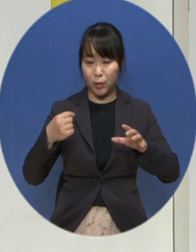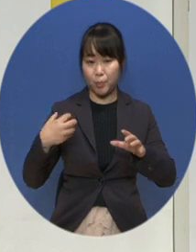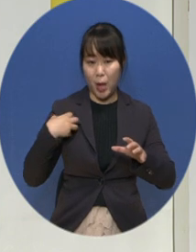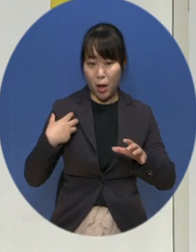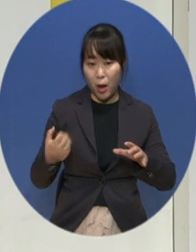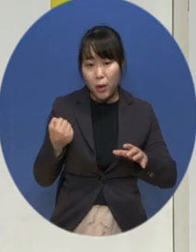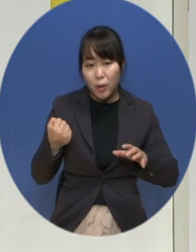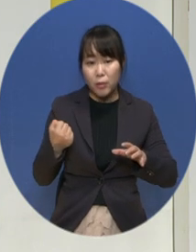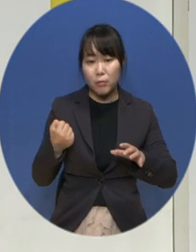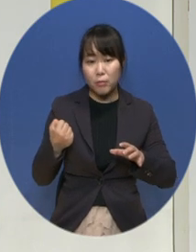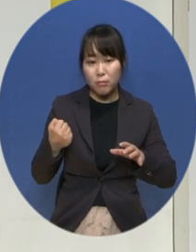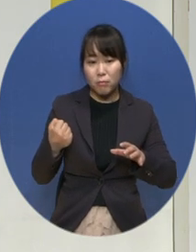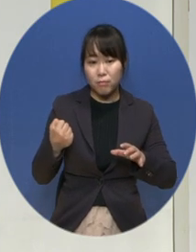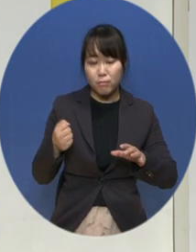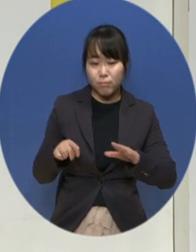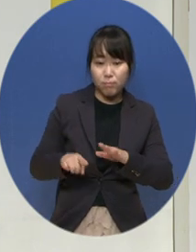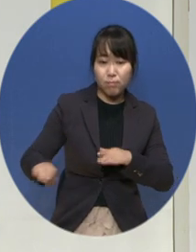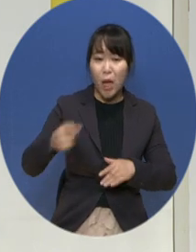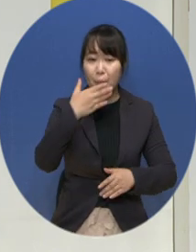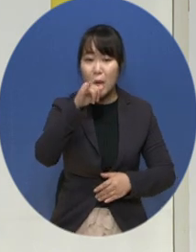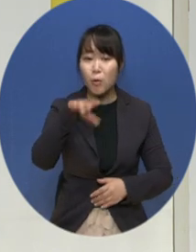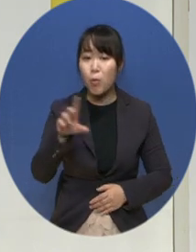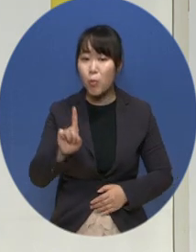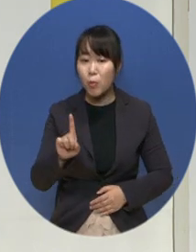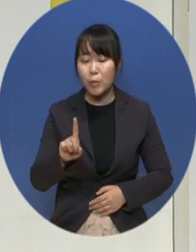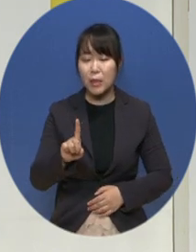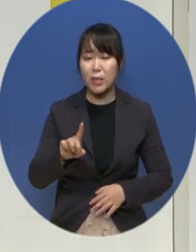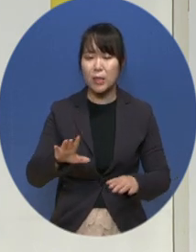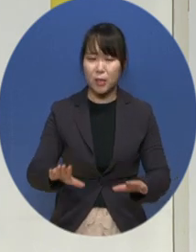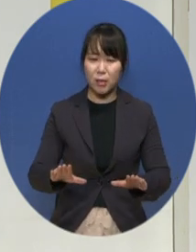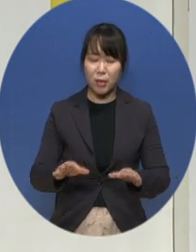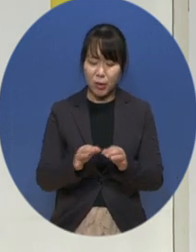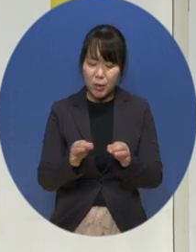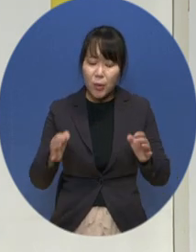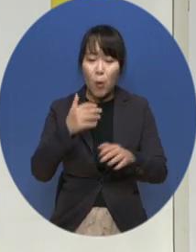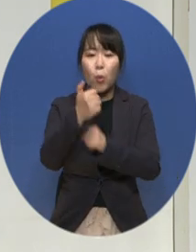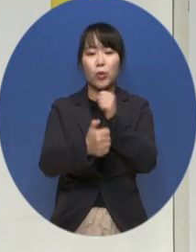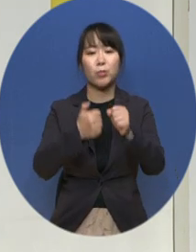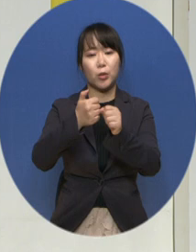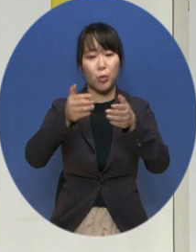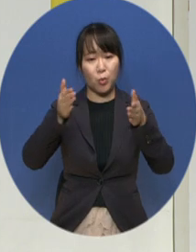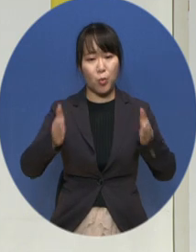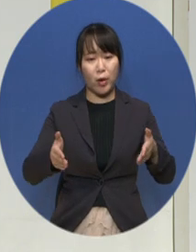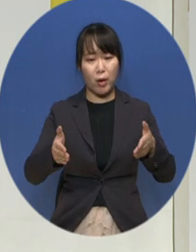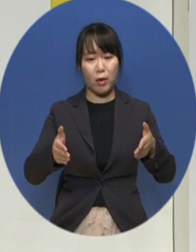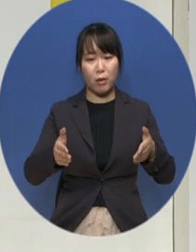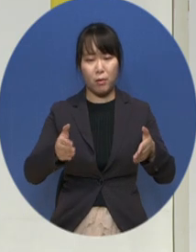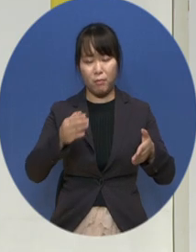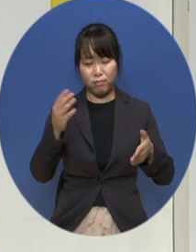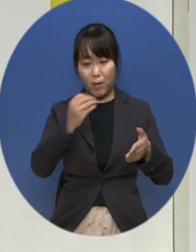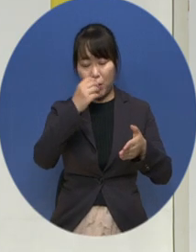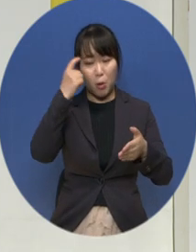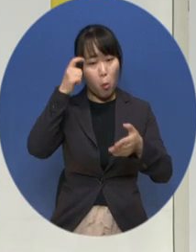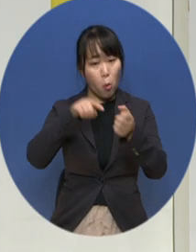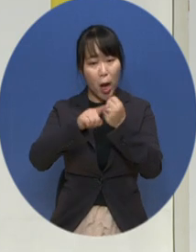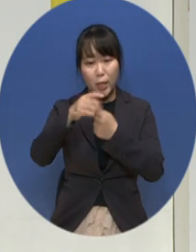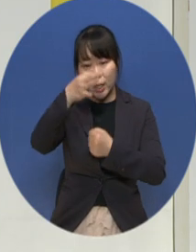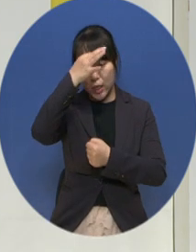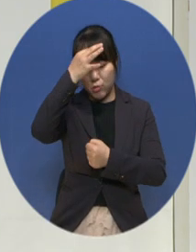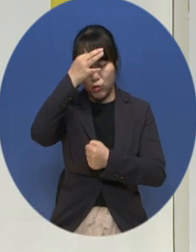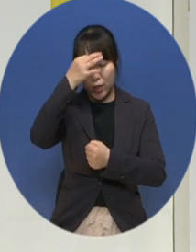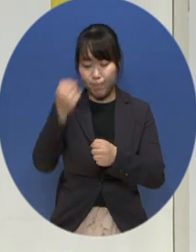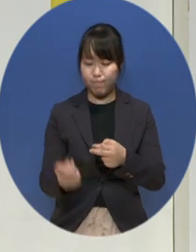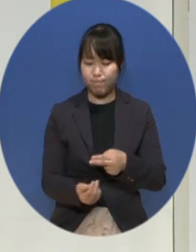대한민국의 주도할 수 있는 곳은 어디냐 그동안 지금 약 50년 동안 첨단 과학 기술이